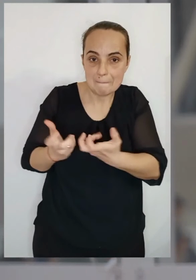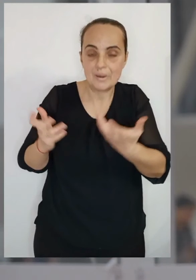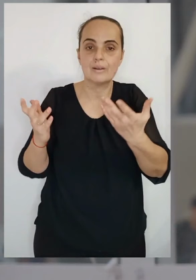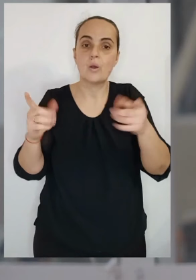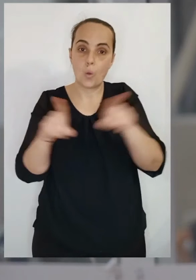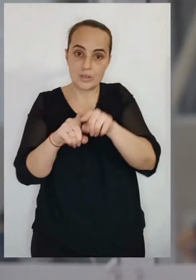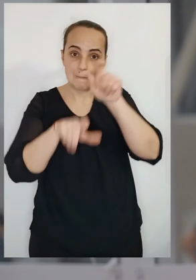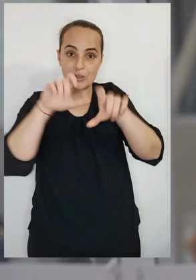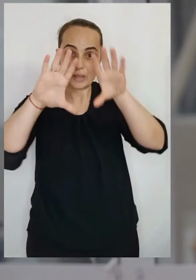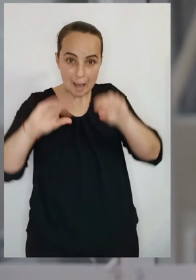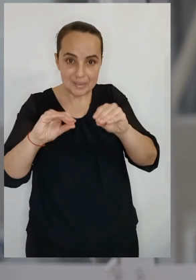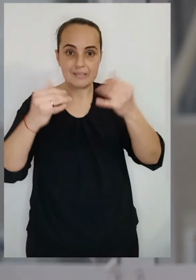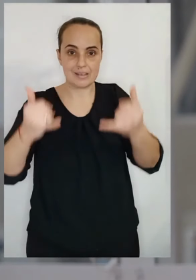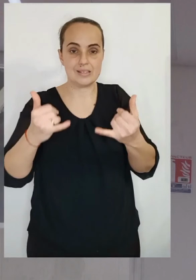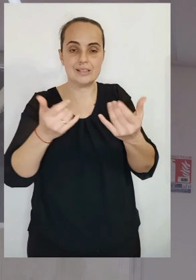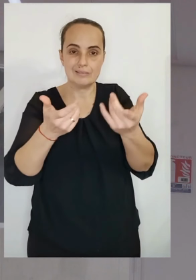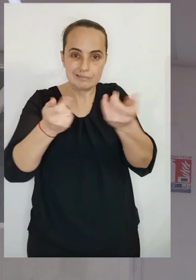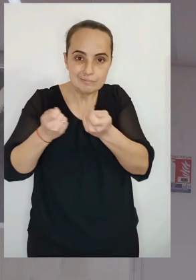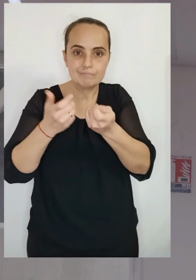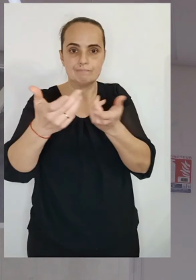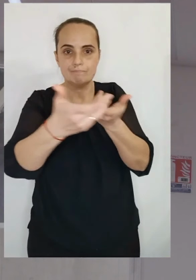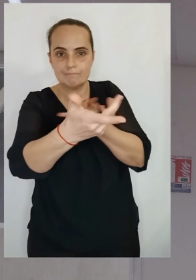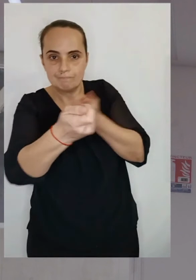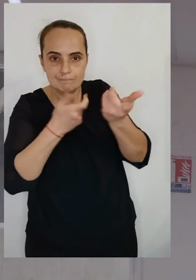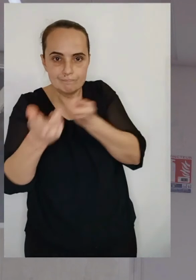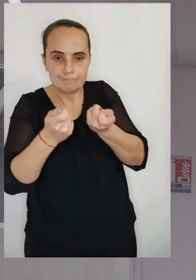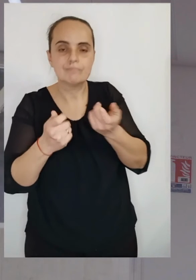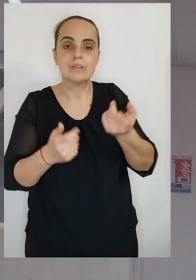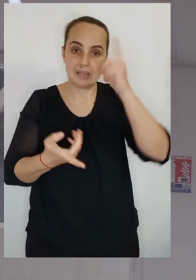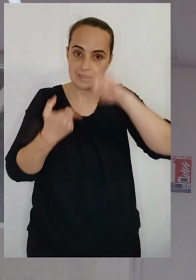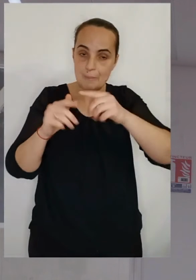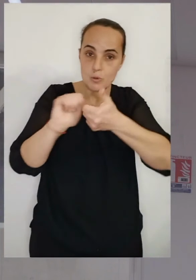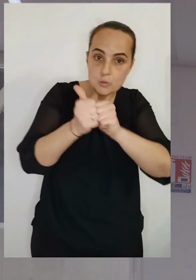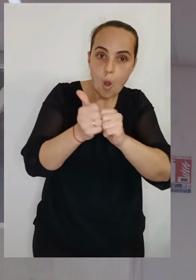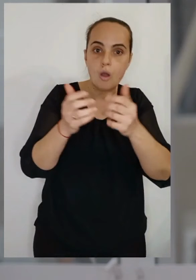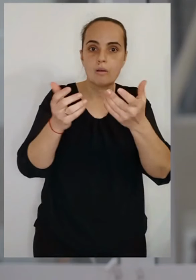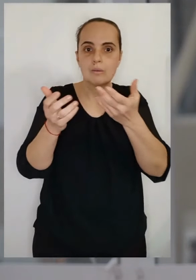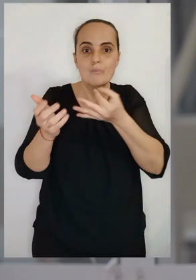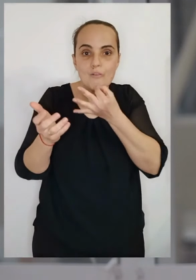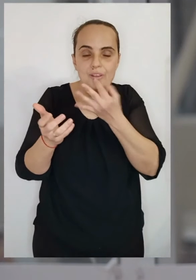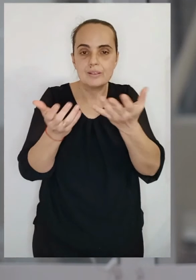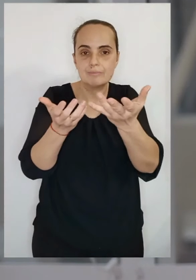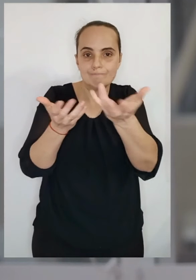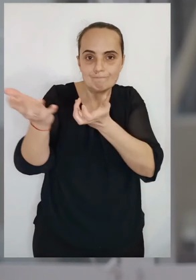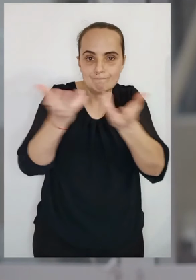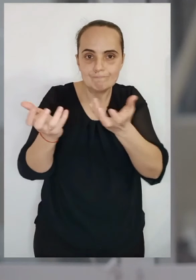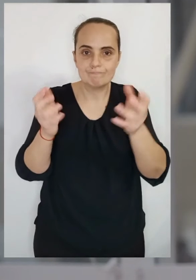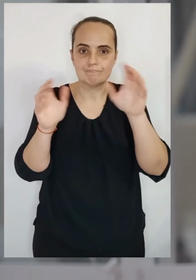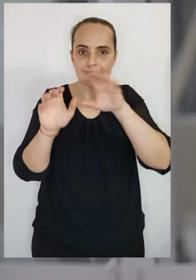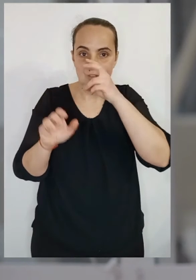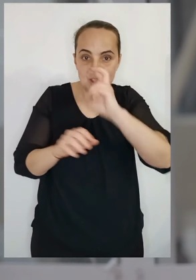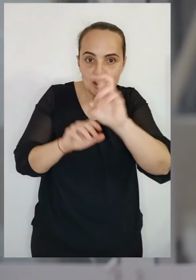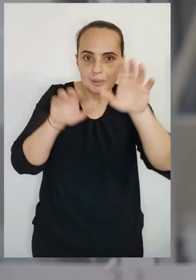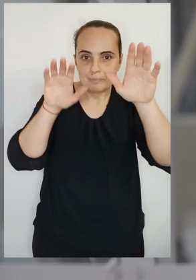et puis mobiliser les habitants. Hein, vous l'avez dit, l'idée c'est de vraiment utiliser le sport dans toute sa dimension, et donc là, aller vers les habitants et leur